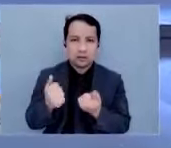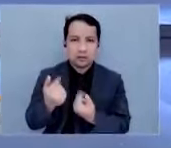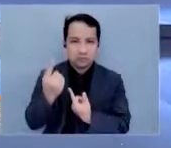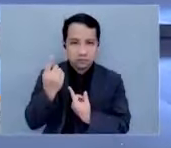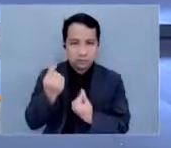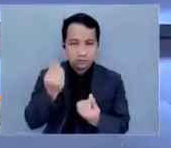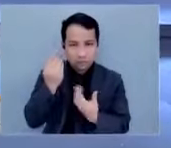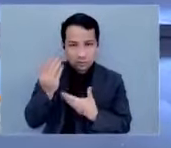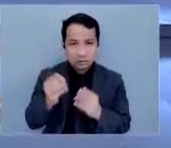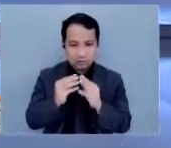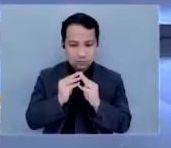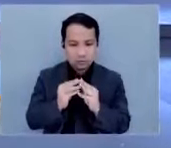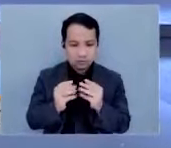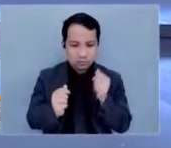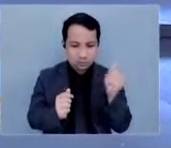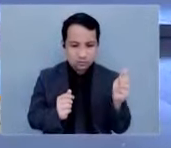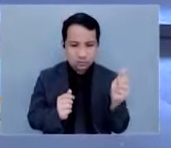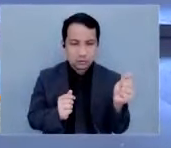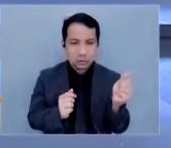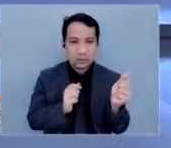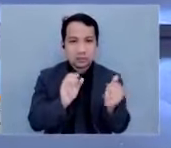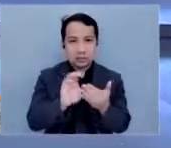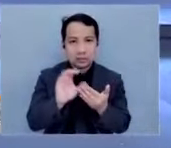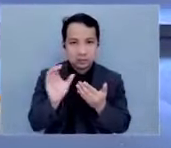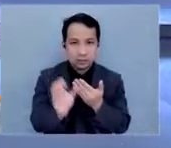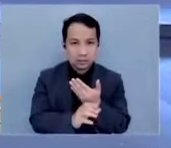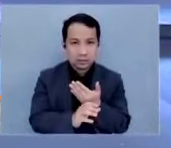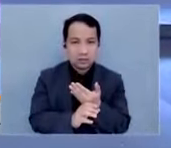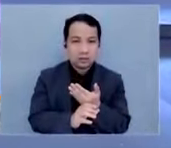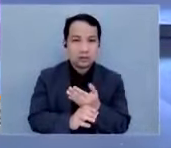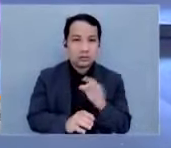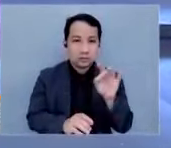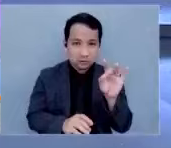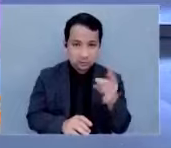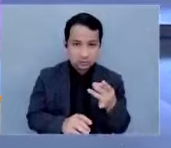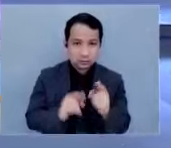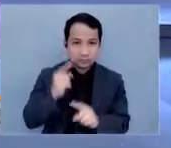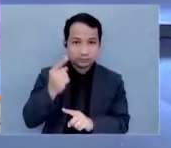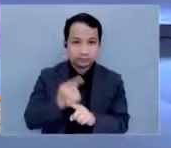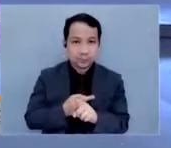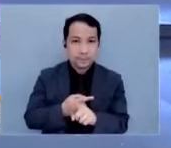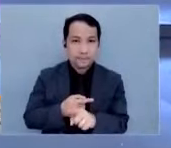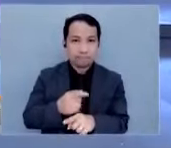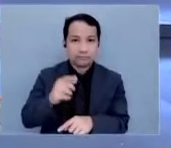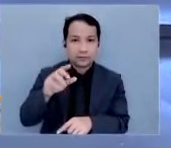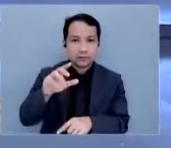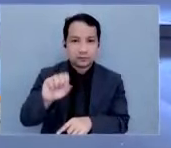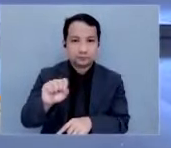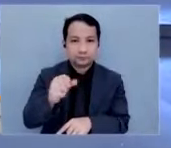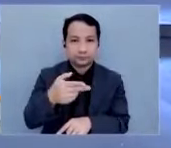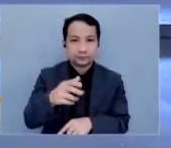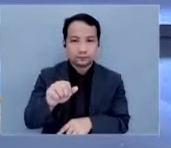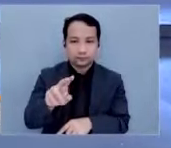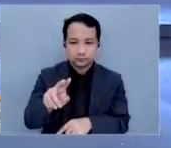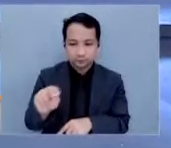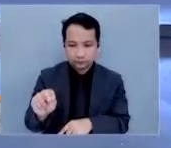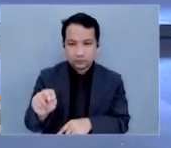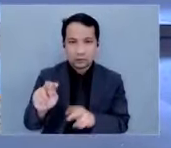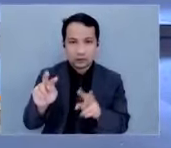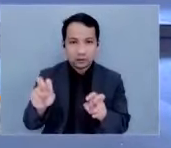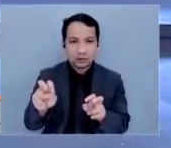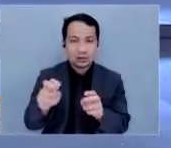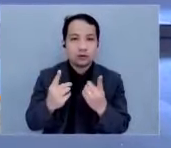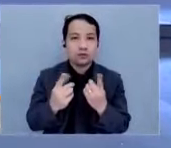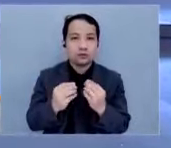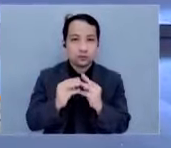kanilang sariling lunar calendar. Tuwing ikawalo nilang buwan o Shaban, nagsasagawa ang mga kapatid nating Muslim